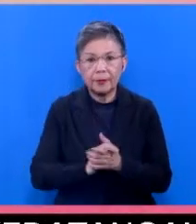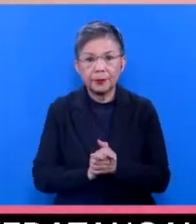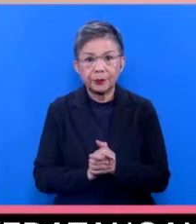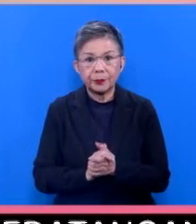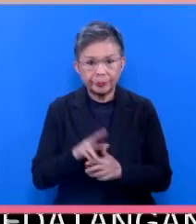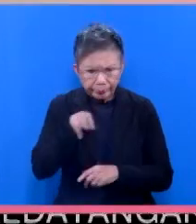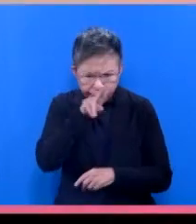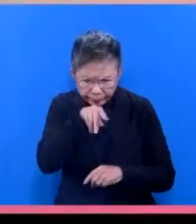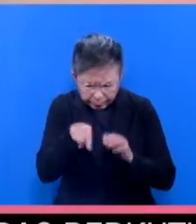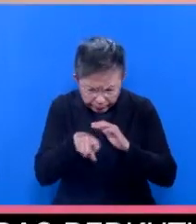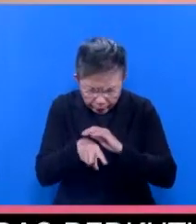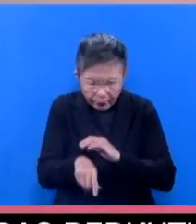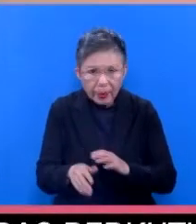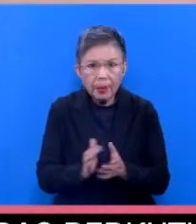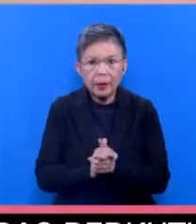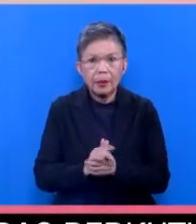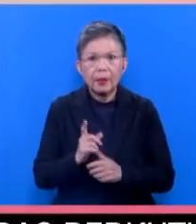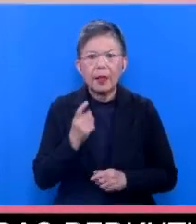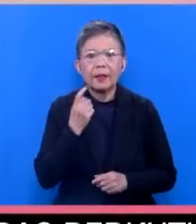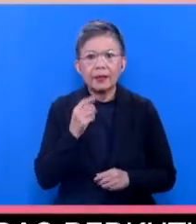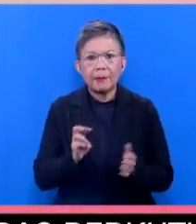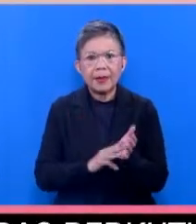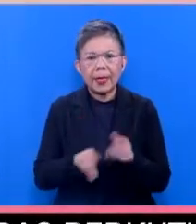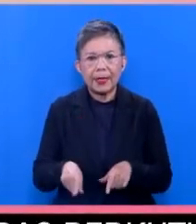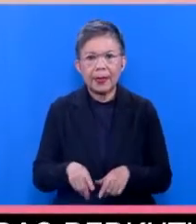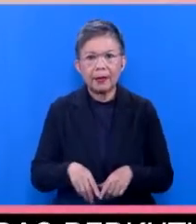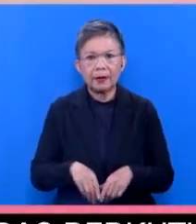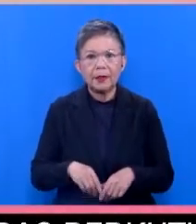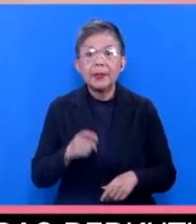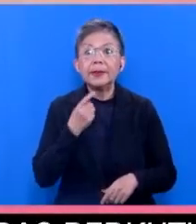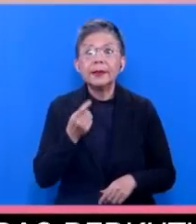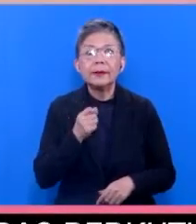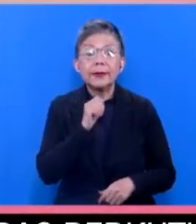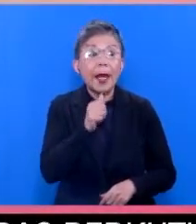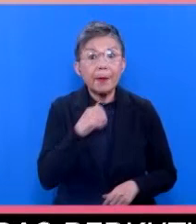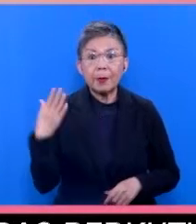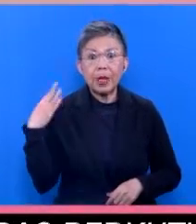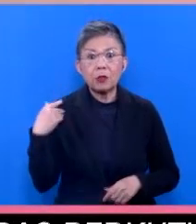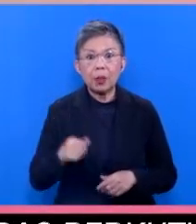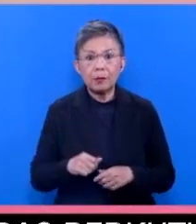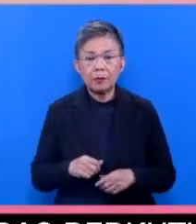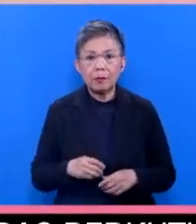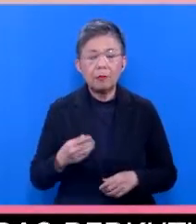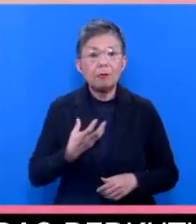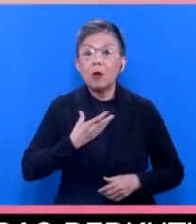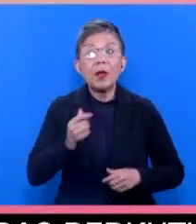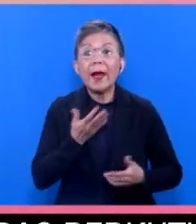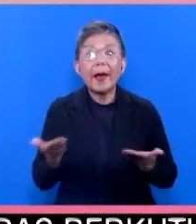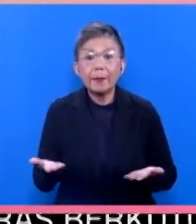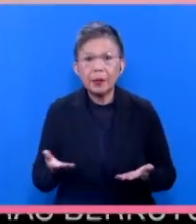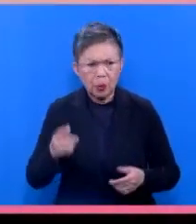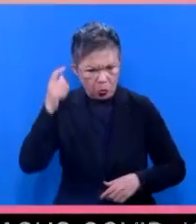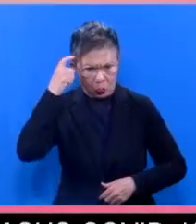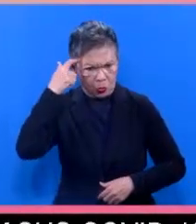untuk melakukan pendalaman terkait dengan kasus ini, siapa yang menyebarkan, apa motifnya, apa ada